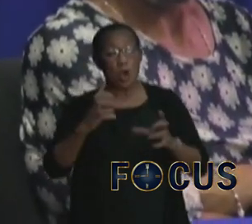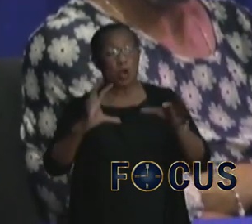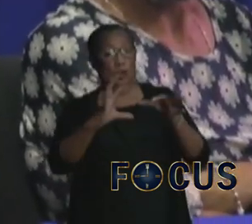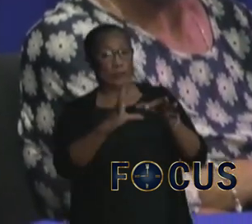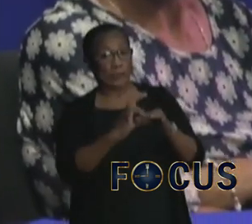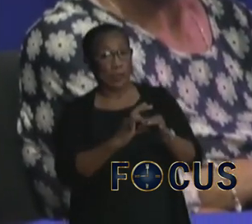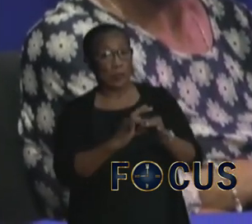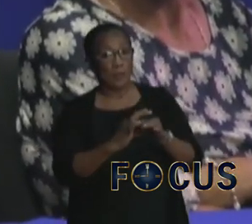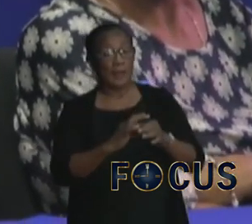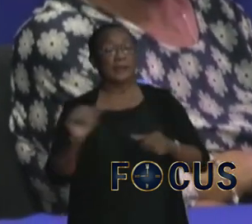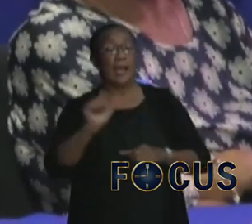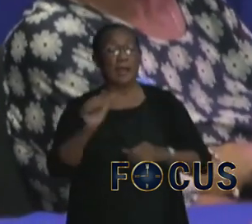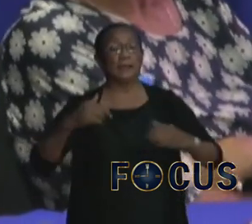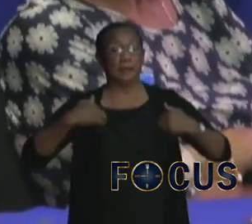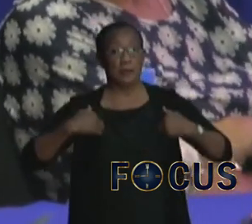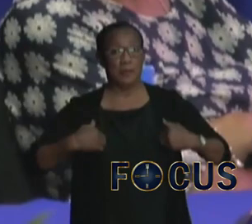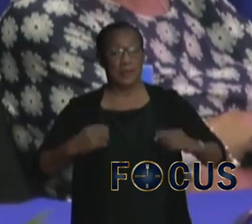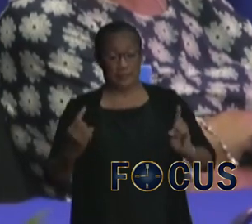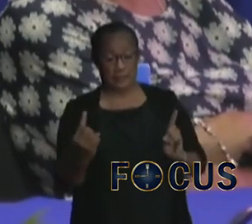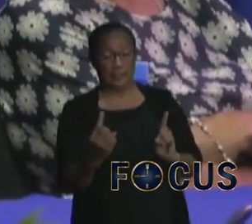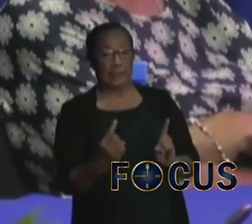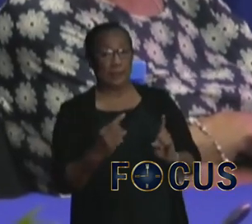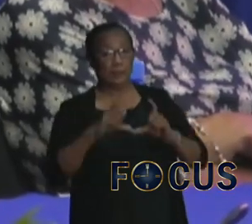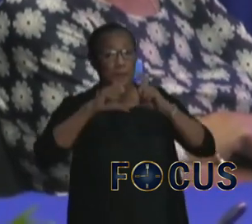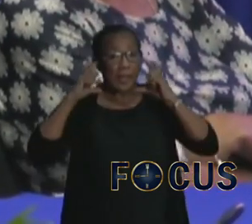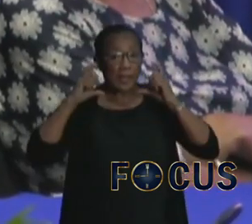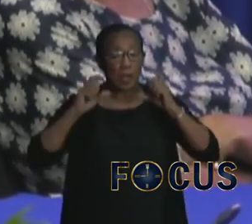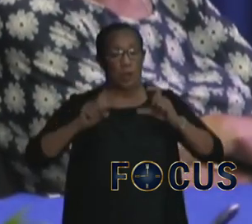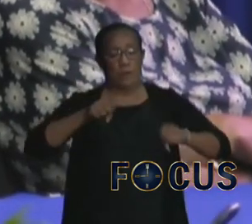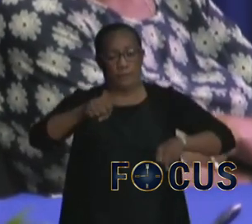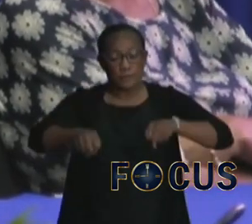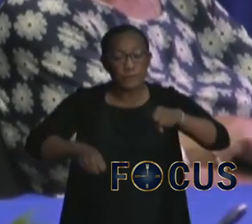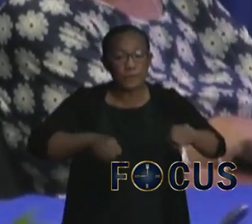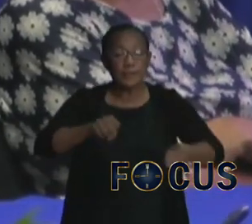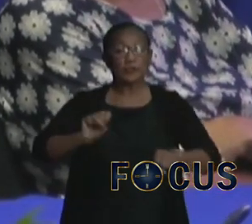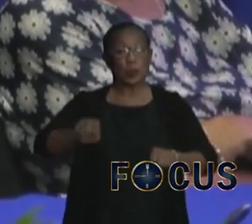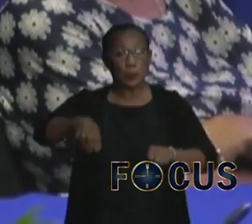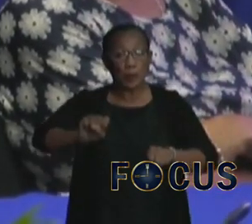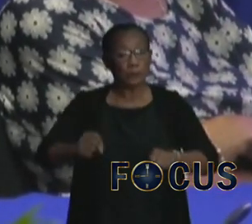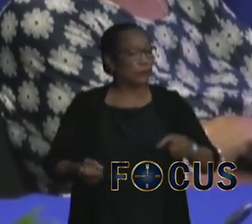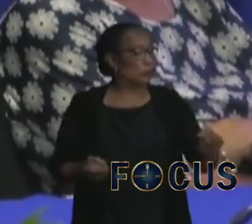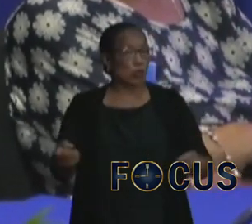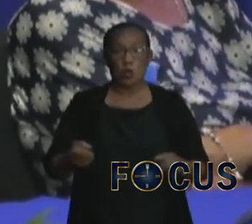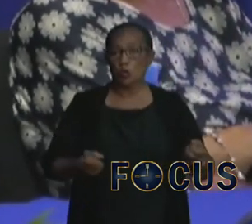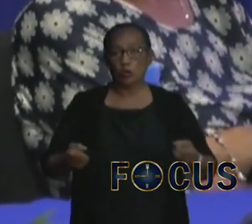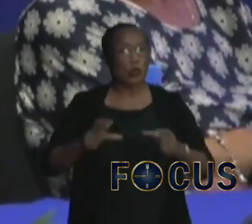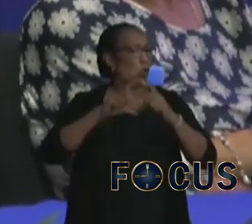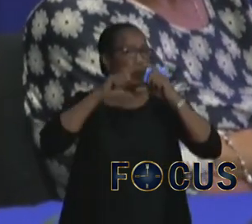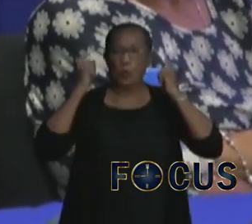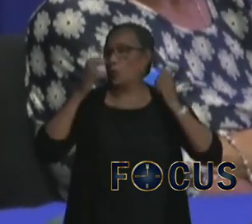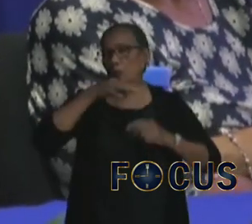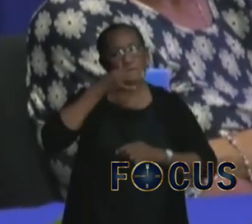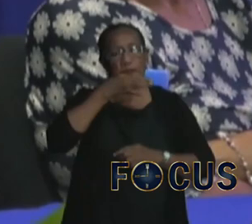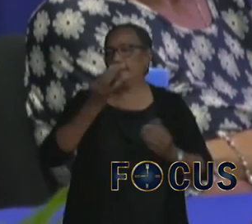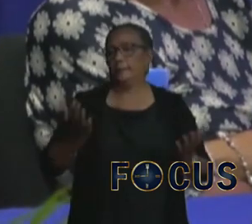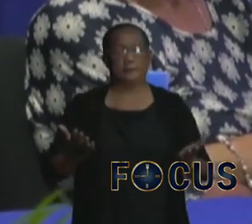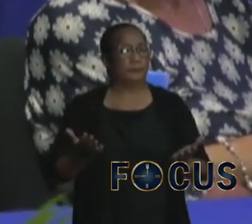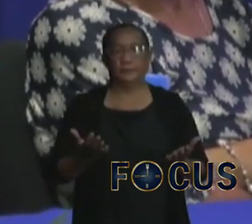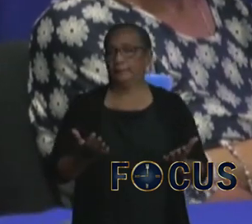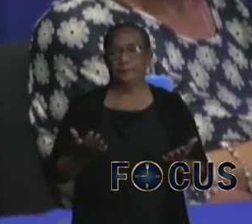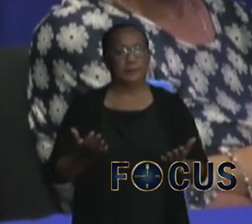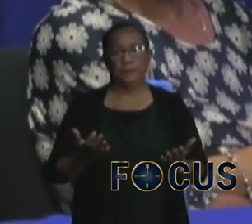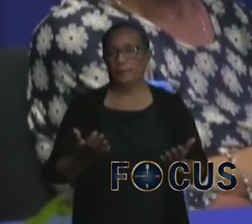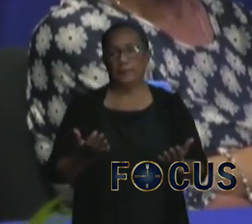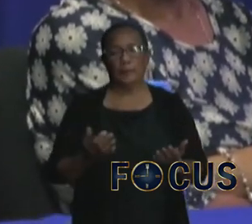komt met andere mensen. Maar zolang je alleen op de fiets, de bromfiets, de auto bent, dan hoef je dat masker echt niet op te hebben.